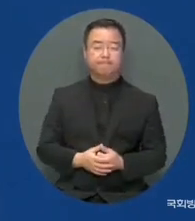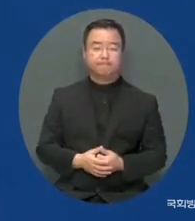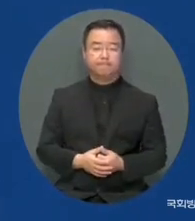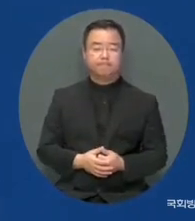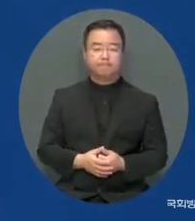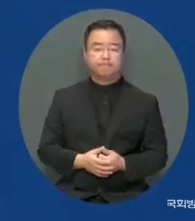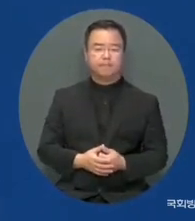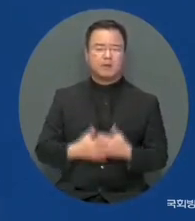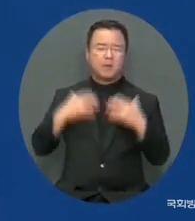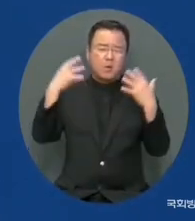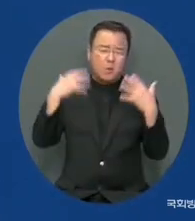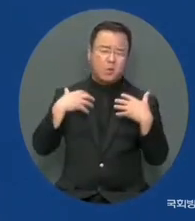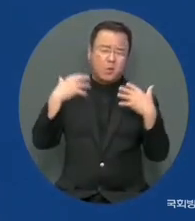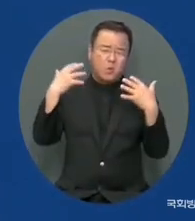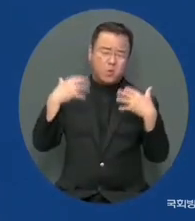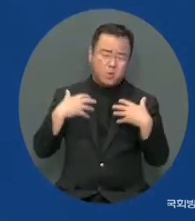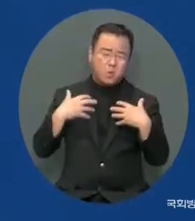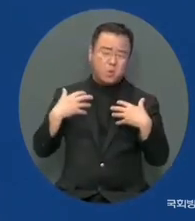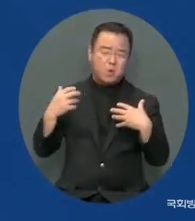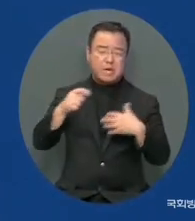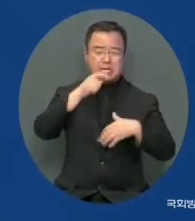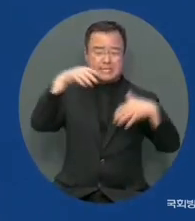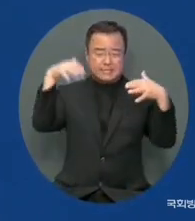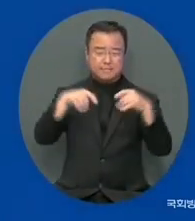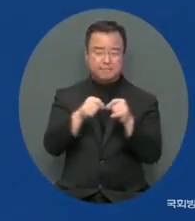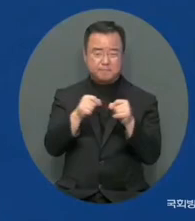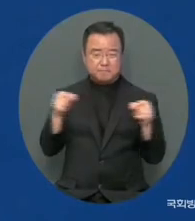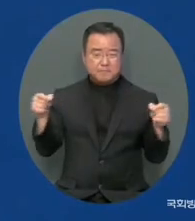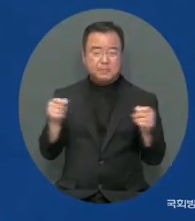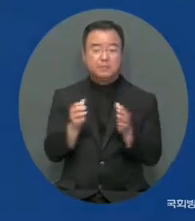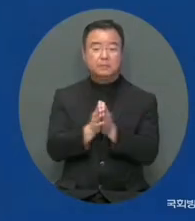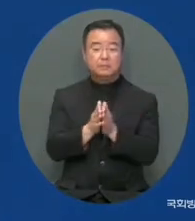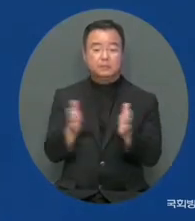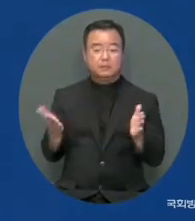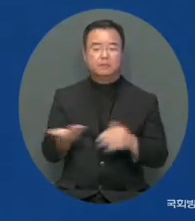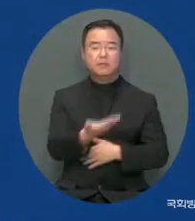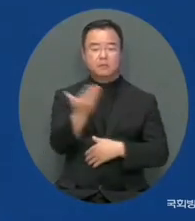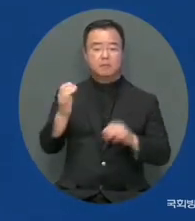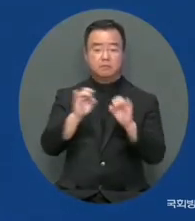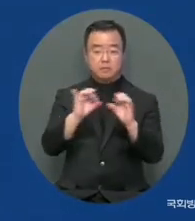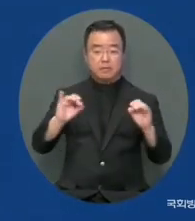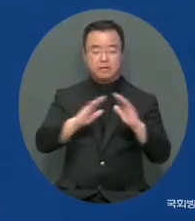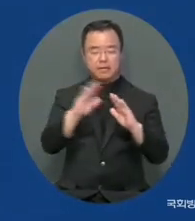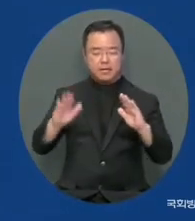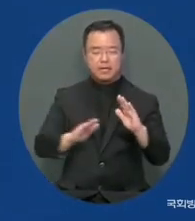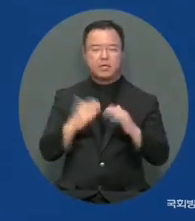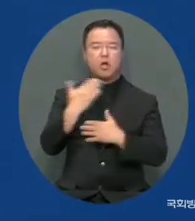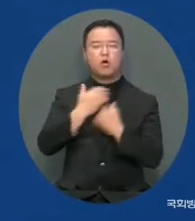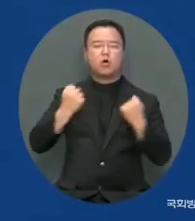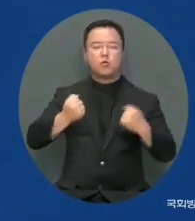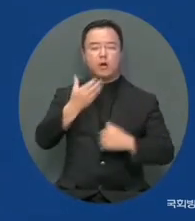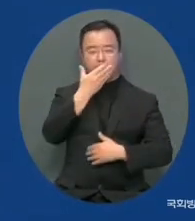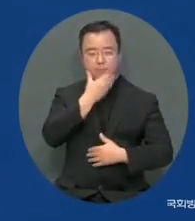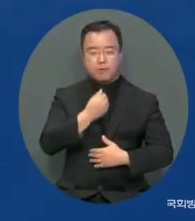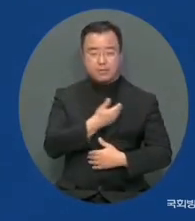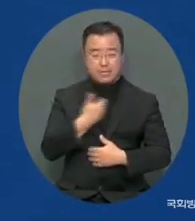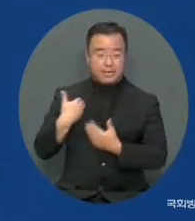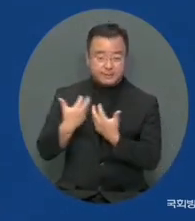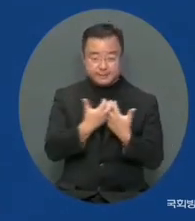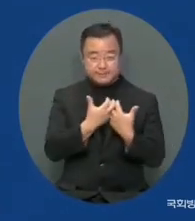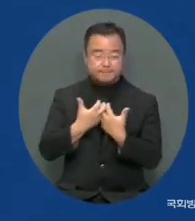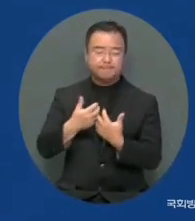긴 무더위와 장마가 시작되고 있습니다. 여러분 가정마다 건강과 행복이 가득하시길